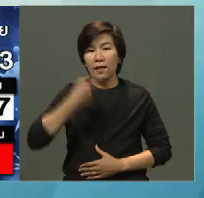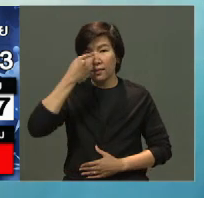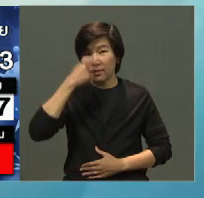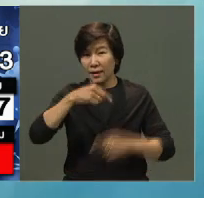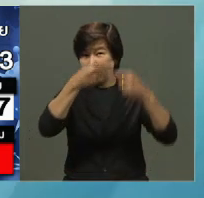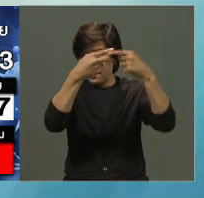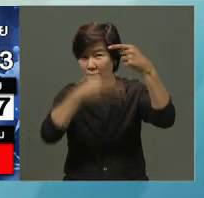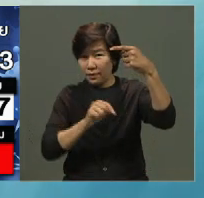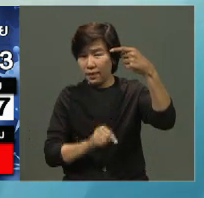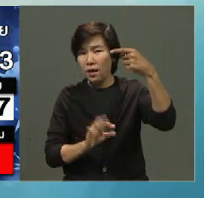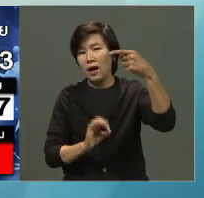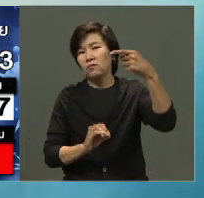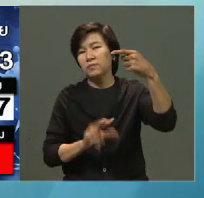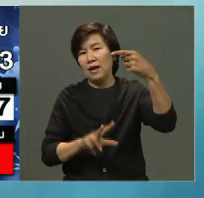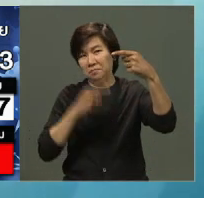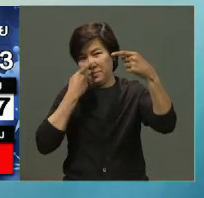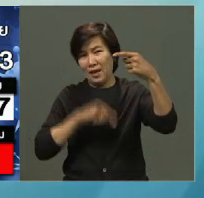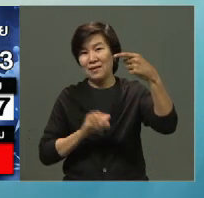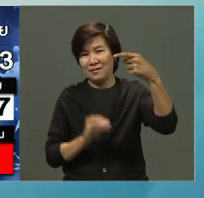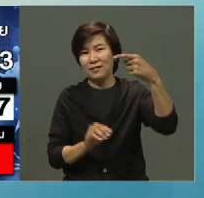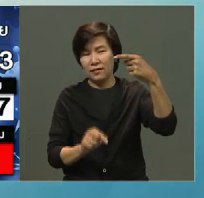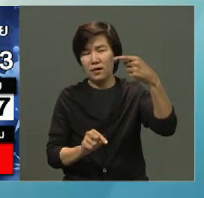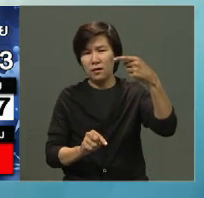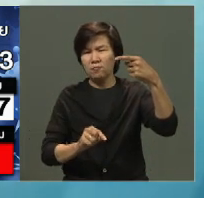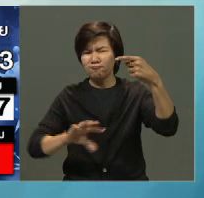มานะครับแล้วก็ไทยเราอยู่ที่อันดับที่ 93ก็ดีวันดีคืนนะครับการที่เราอยู่ในอันดับอย่างนี้ทำให้เราสามารถผ่อนคลายผ่อนปรนกิจกรรมต่างๆได้แต่ผมอยากให้เห็นภาพนี้ครับนี้เอาไว้นะครับเพื่อที่เราจะได้เตือนใจตัวเราเองว่าถึงแม้บ้านเราจะสะอาดจะดีแต่รอบบ้านเราทั่วโลกเรายังเห็นตัวเลขที่พุ่งชั้นอย่างนี้นะครับตัวเลขใหม่สีน้ำเงินที่เป็นกราฟนี้ยังพุ่งไปนะครับทำให้ตัวเลขสะสมรวมที่เป็นกราฟสีฟ้า